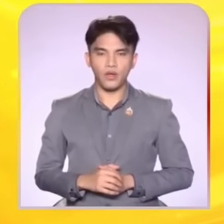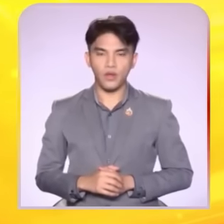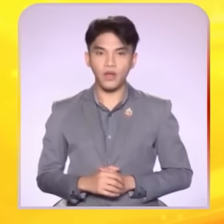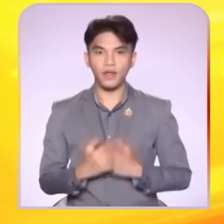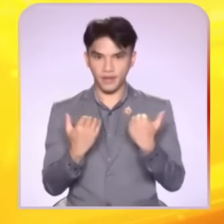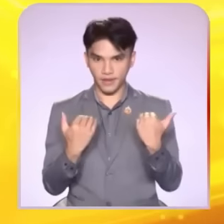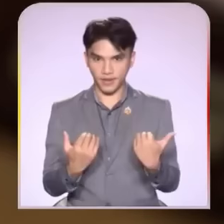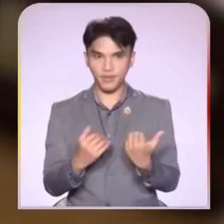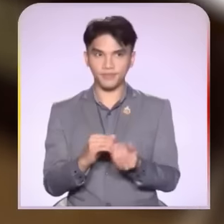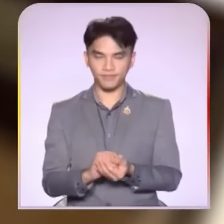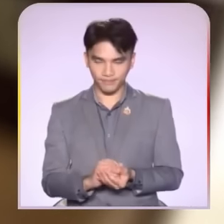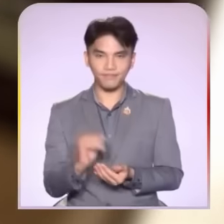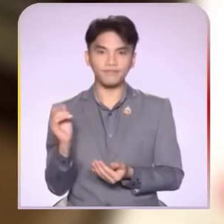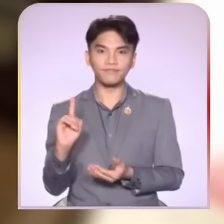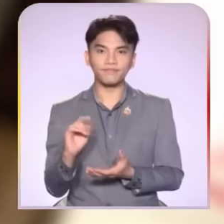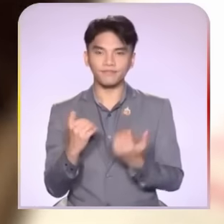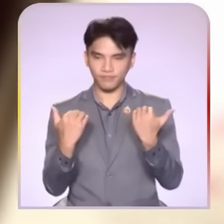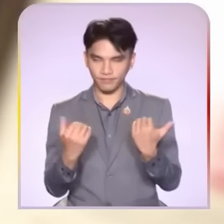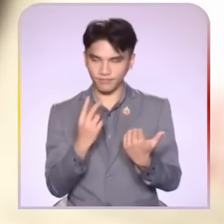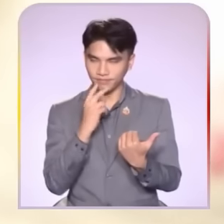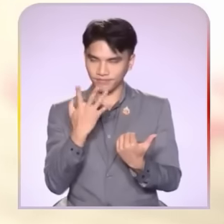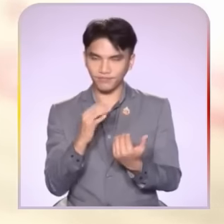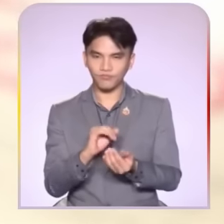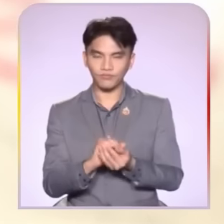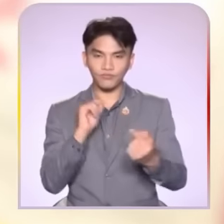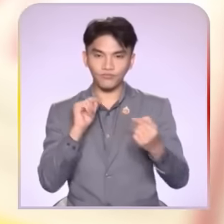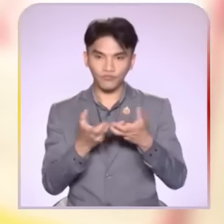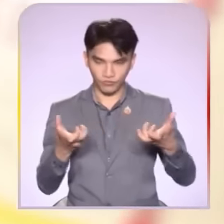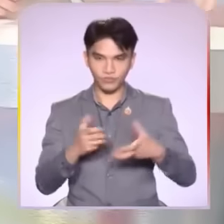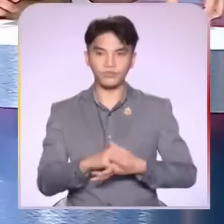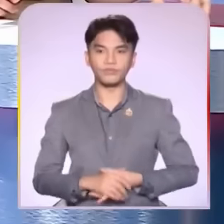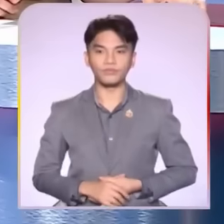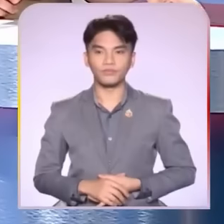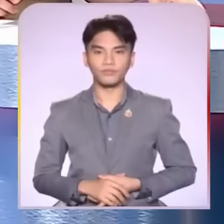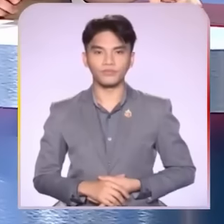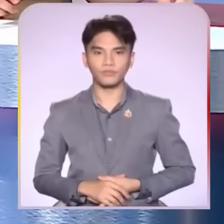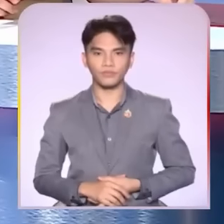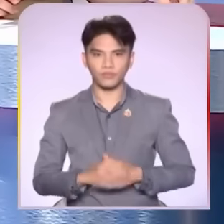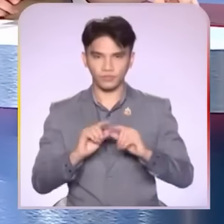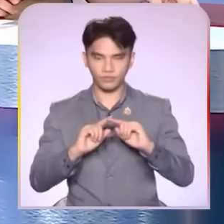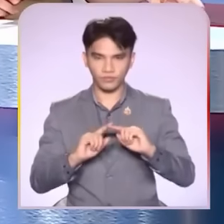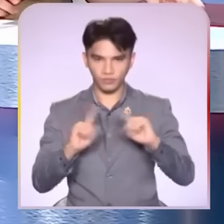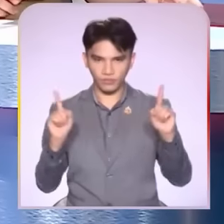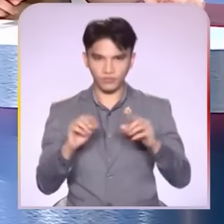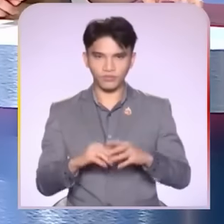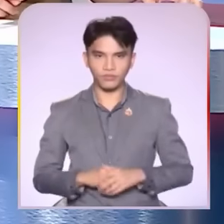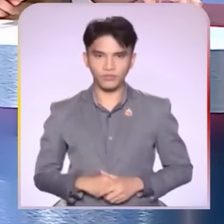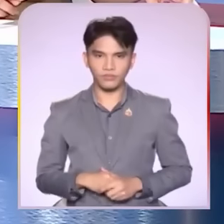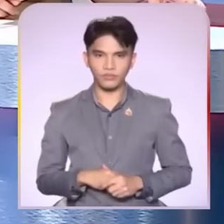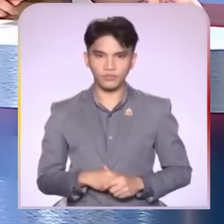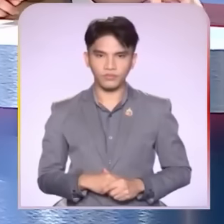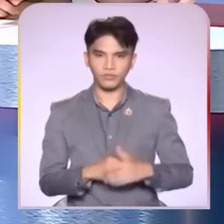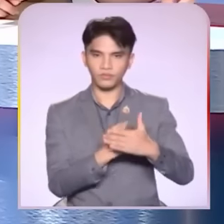นี่คือ1อย่างที่ไม่เจอนี่คือเรื่องผลิตภัณฑ ์ค่ะ แต่